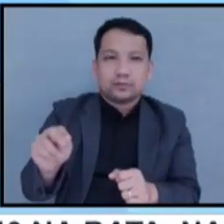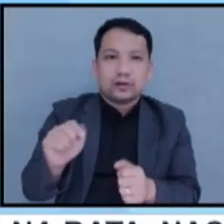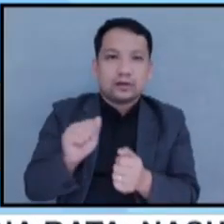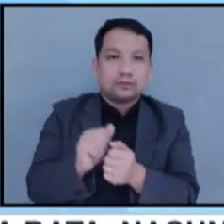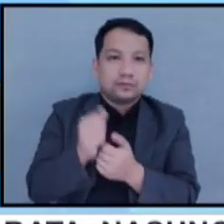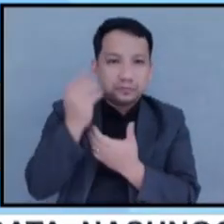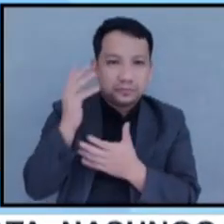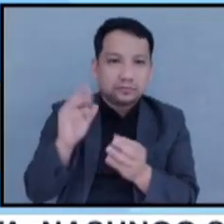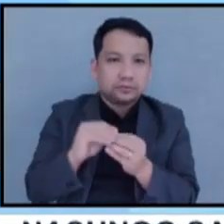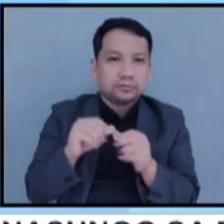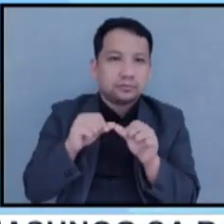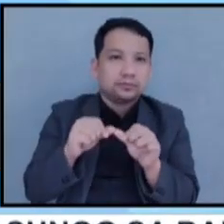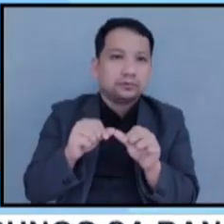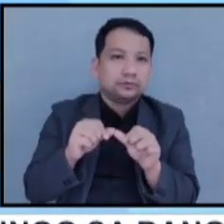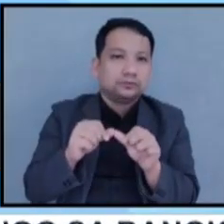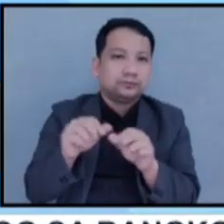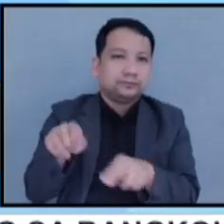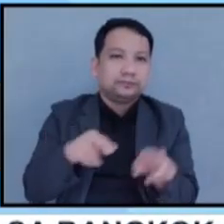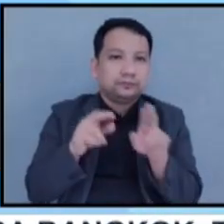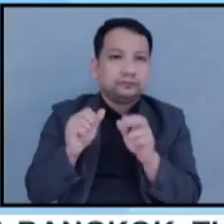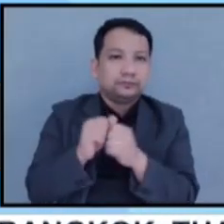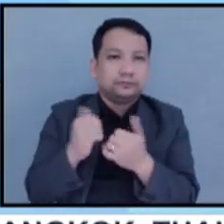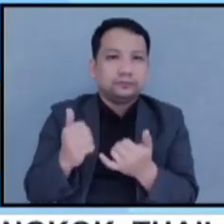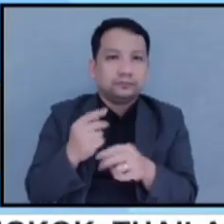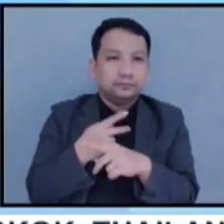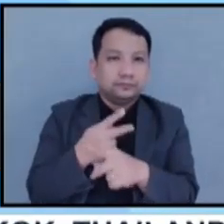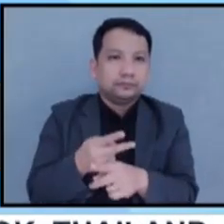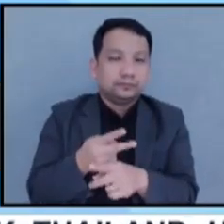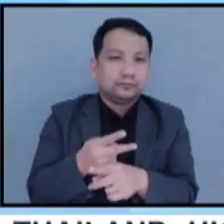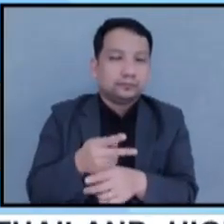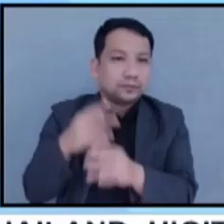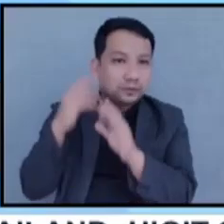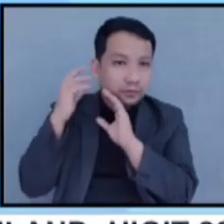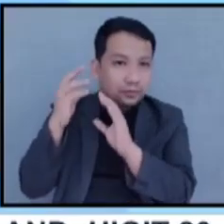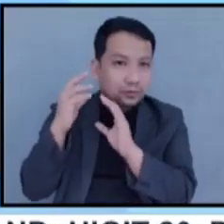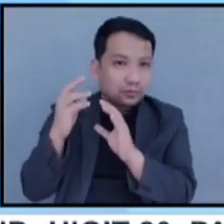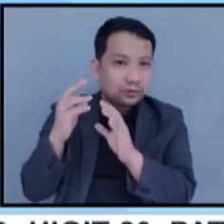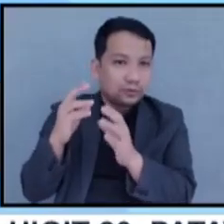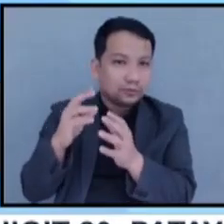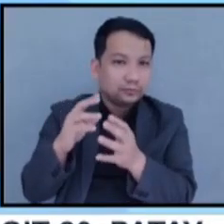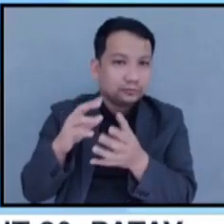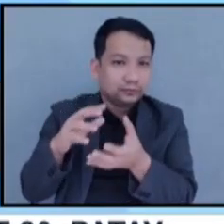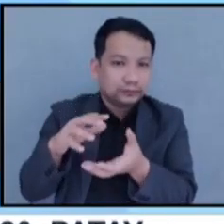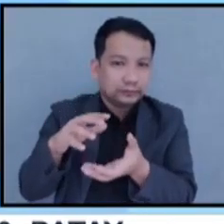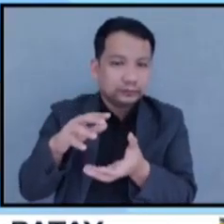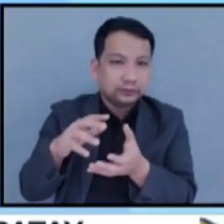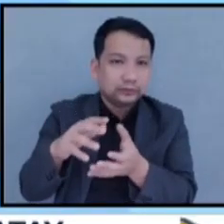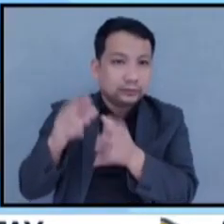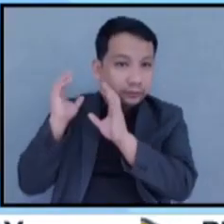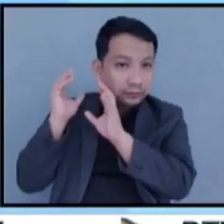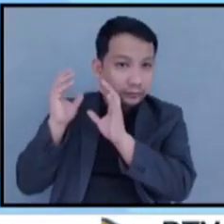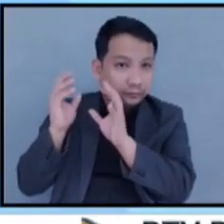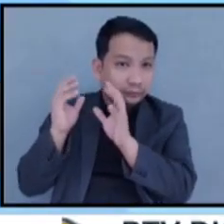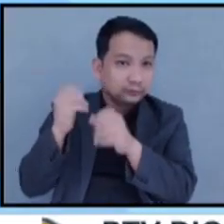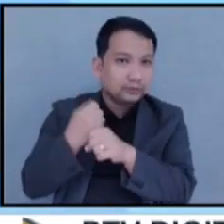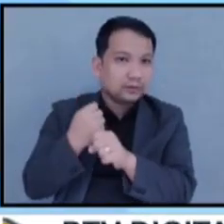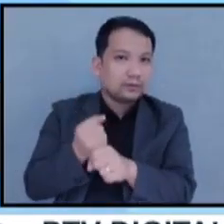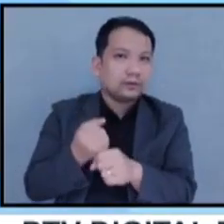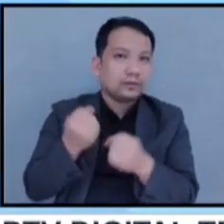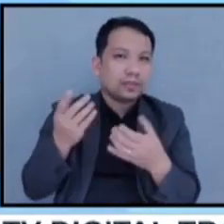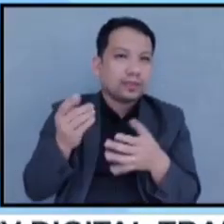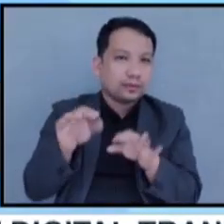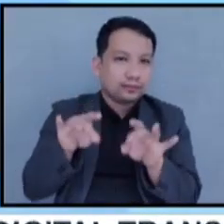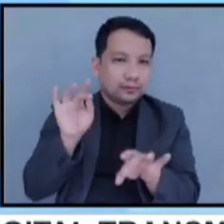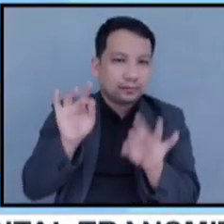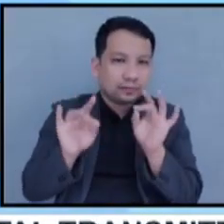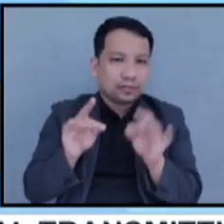mga other sustainable products na gawa sa coconut shells. Yan. So meron po tayong maraming